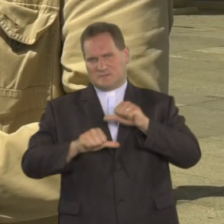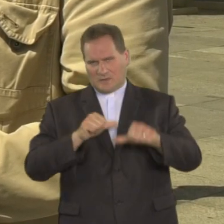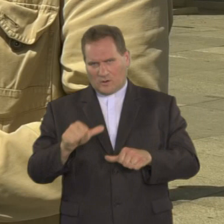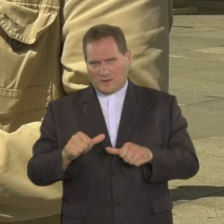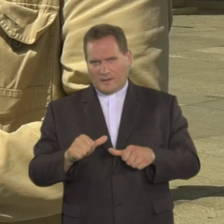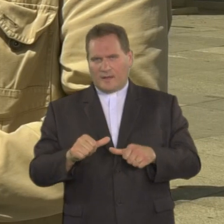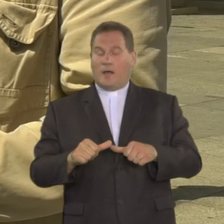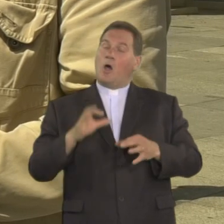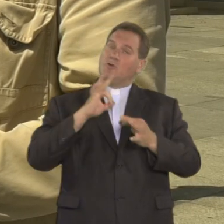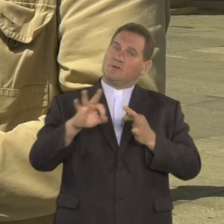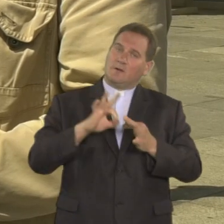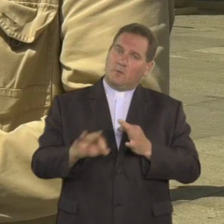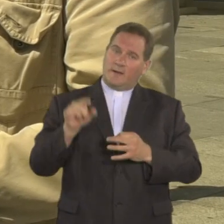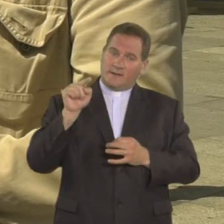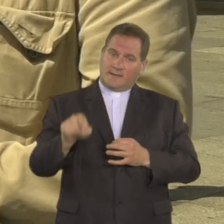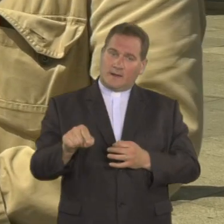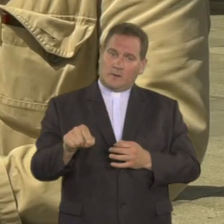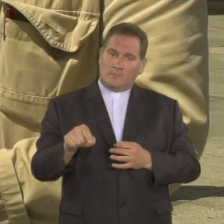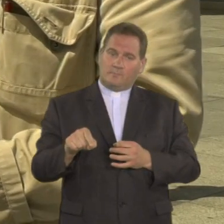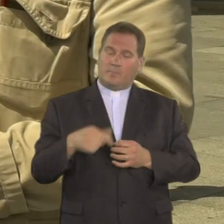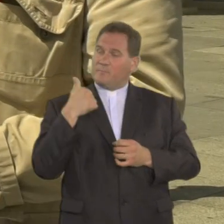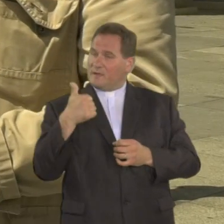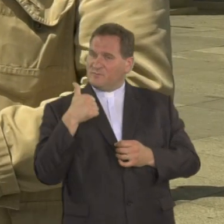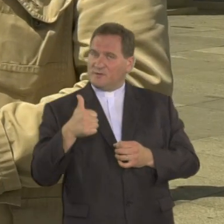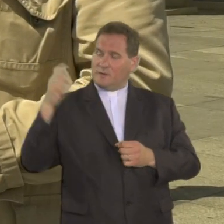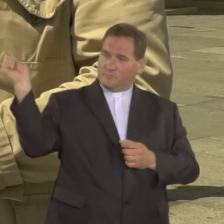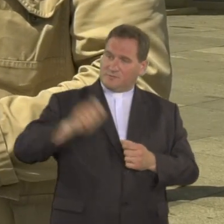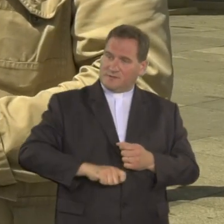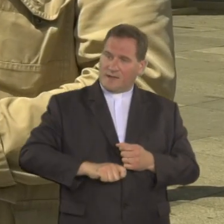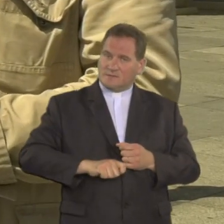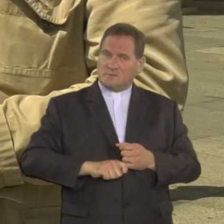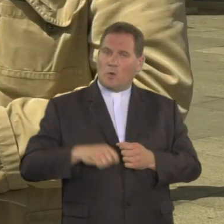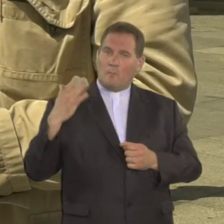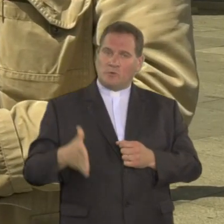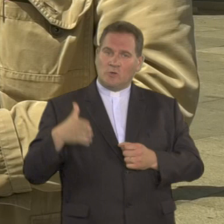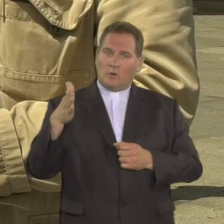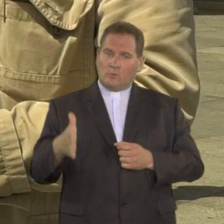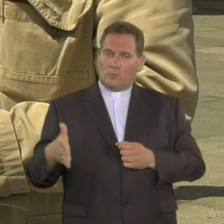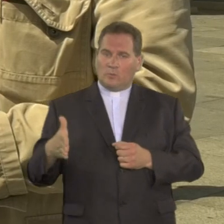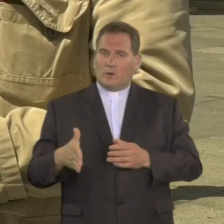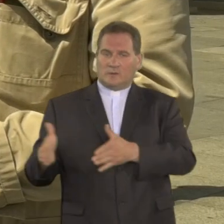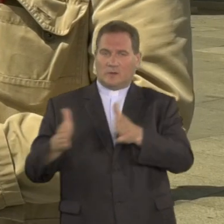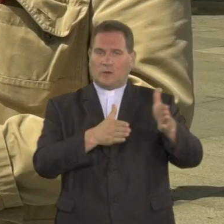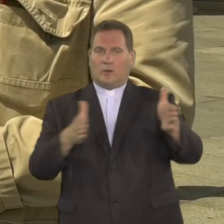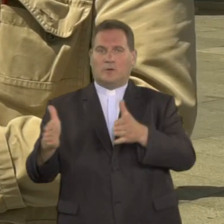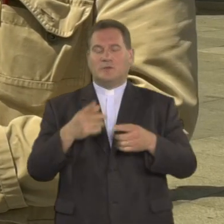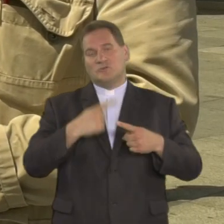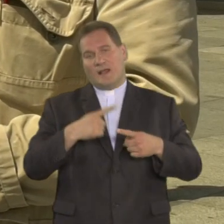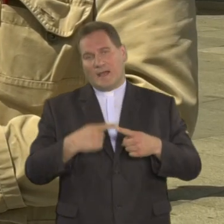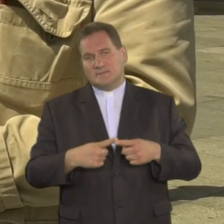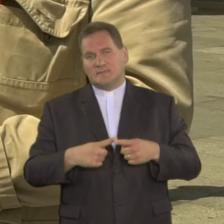o szczegółach tego pierwszego przyjazdu pociągu drogi